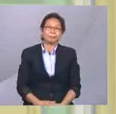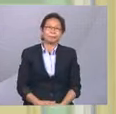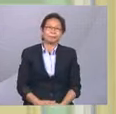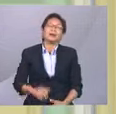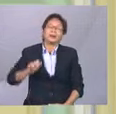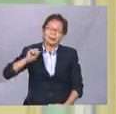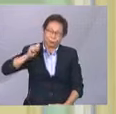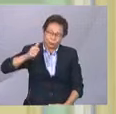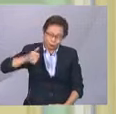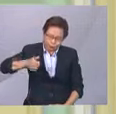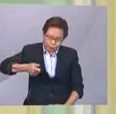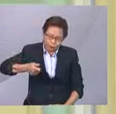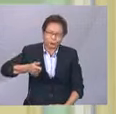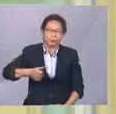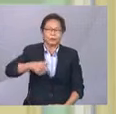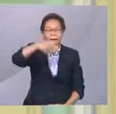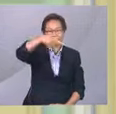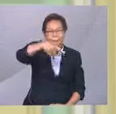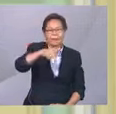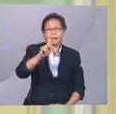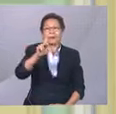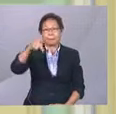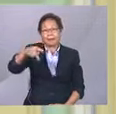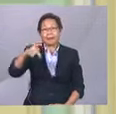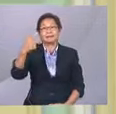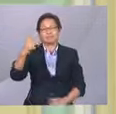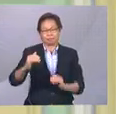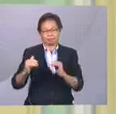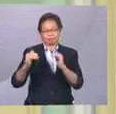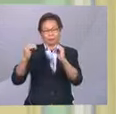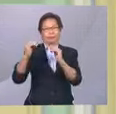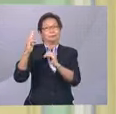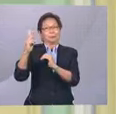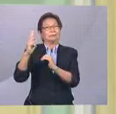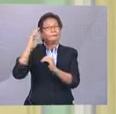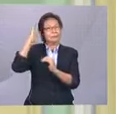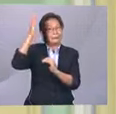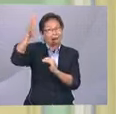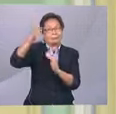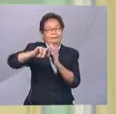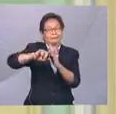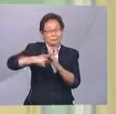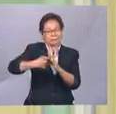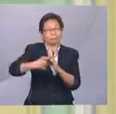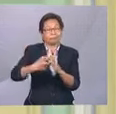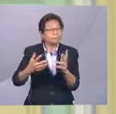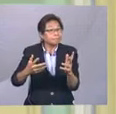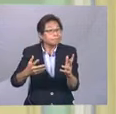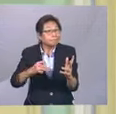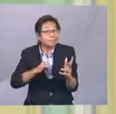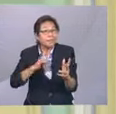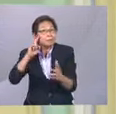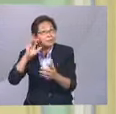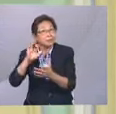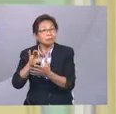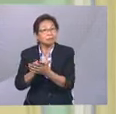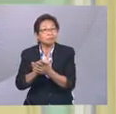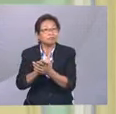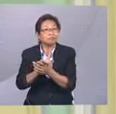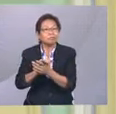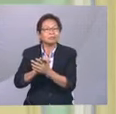Hai Besok piket piket tiga akan dilaksanakan the Sheep saya